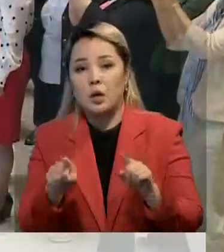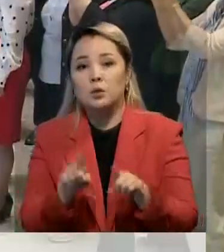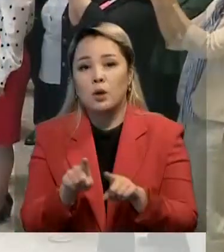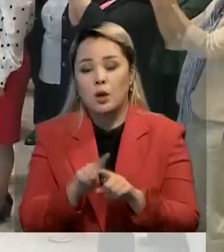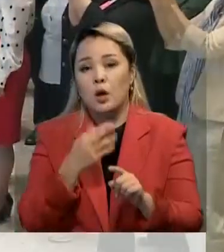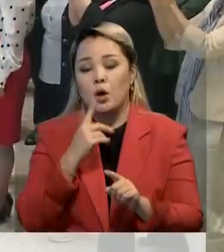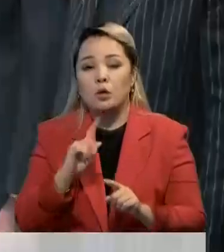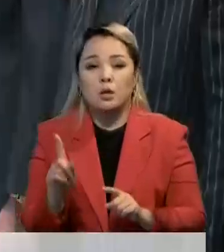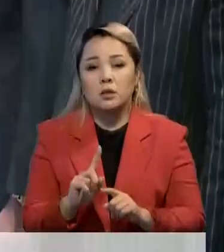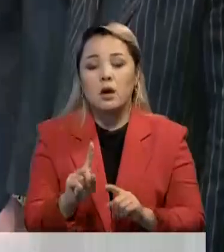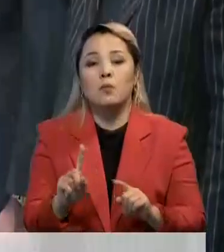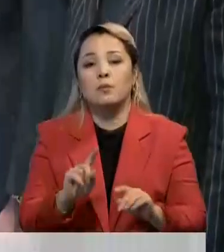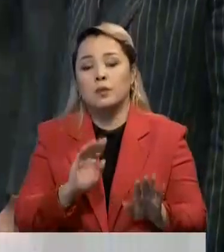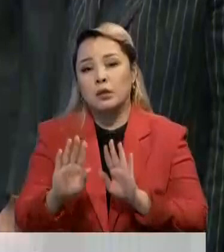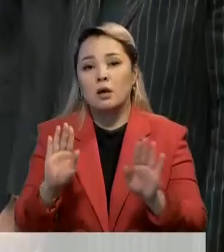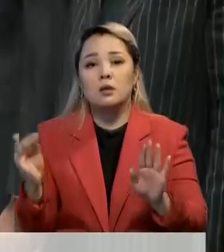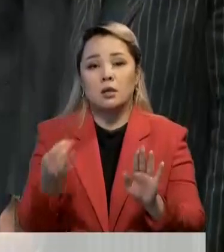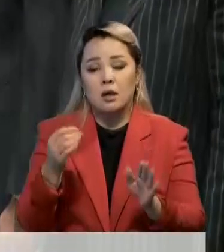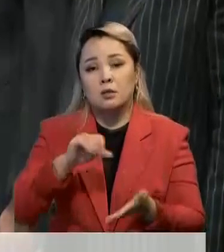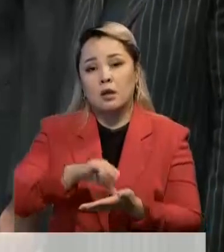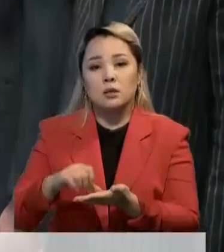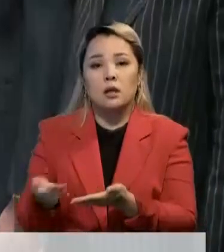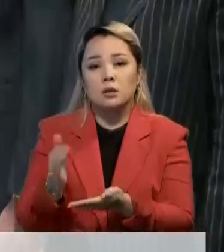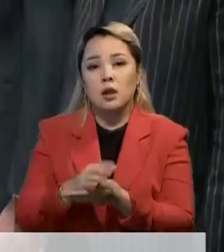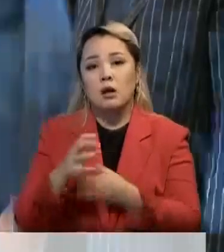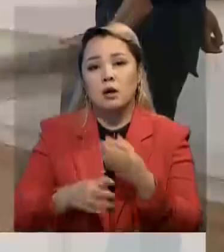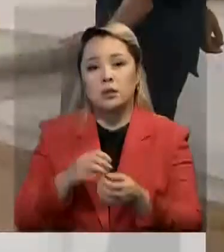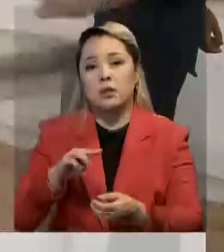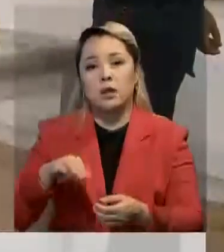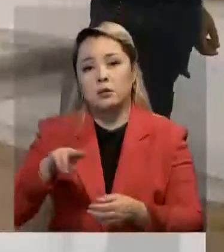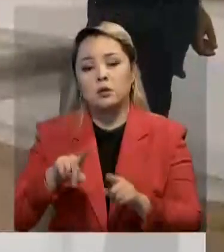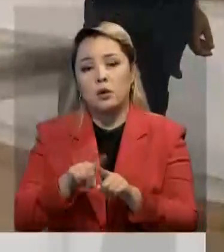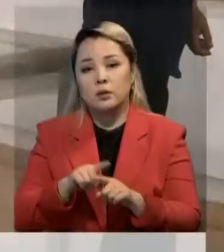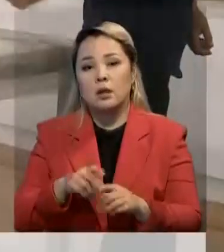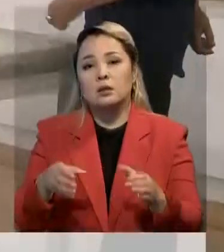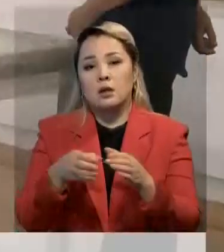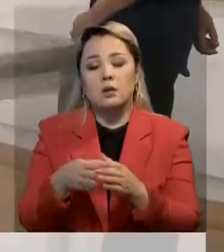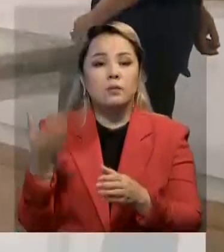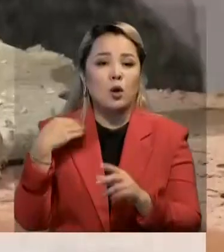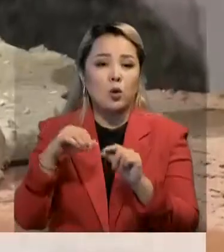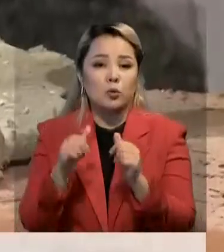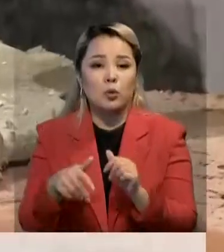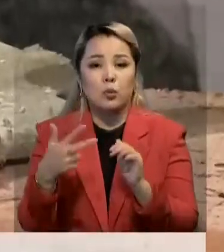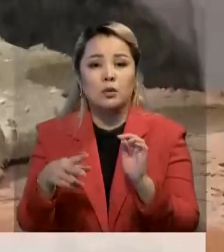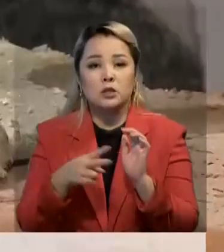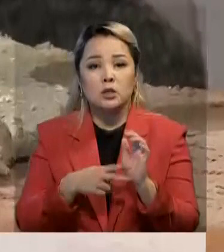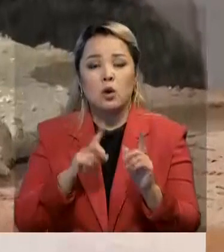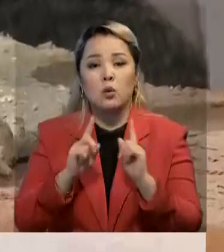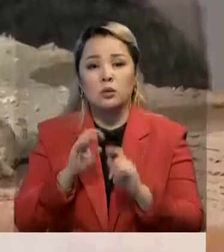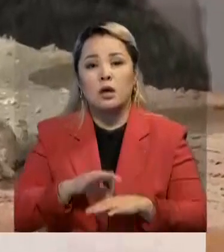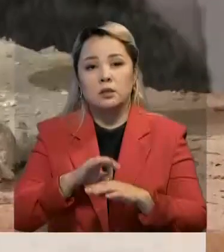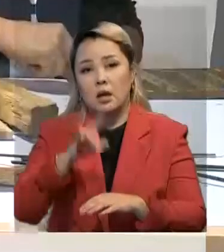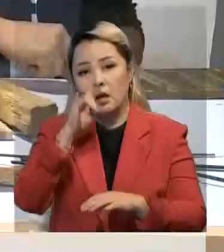барып танысуға болады. Халықаралық шара ТМД елдерінің мәдени ынтымақтастығы жөніндегі кеңес аясында ұйымдастырылған 37-ші отырыс